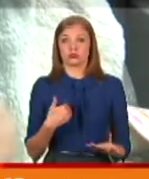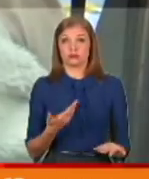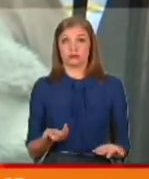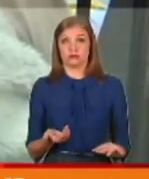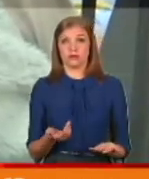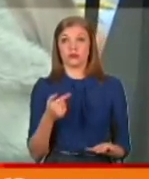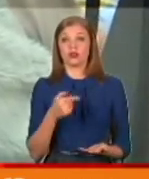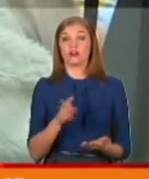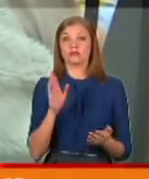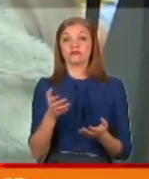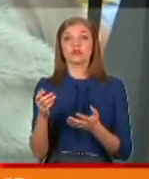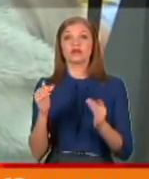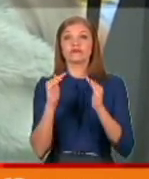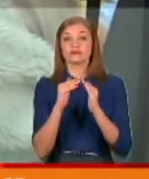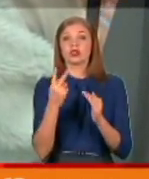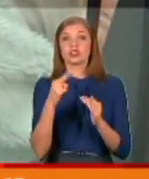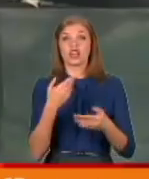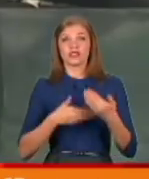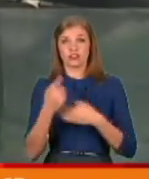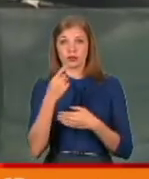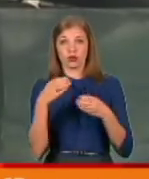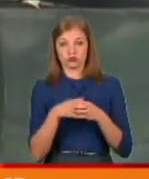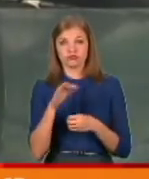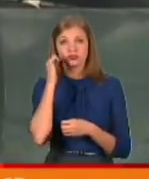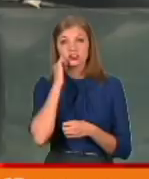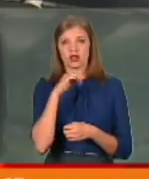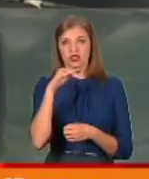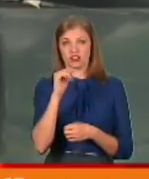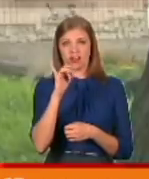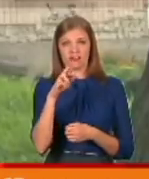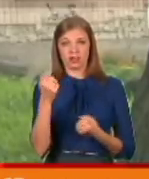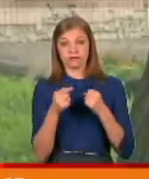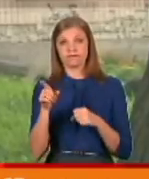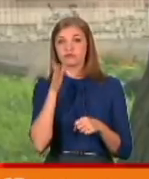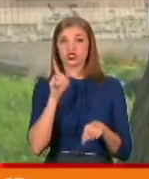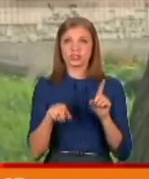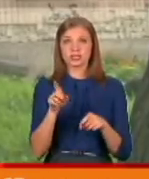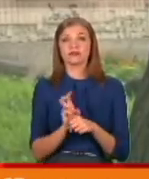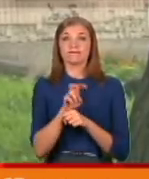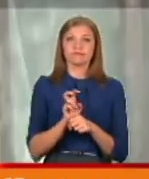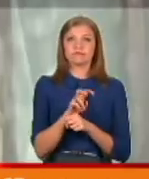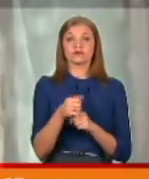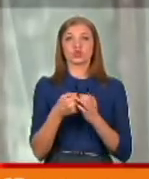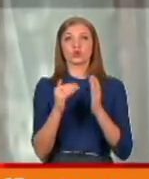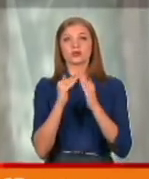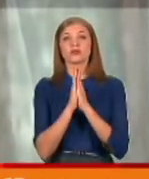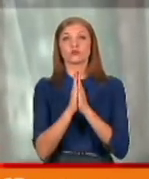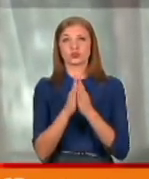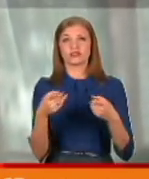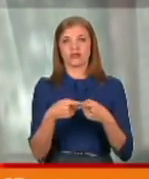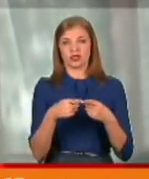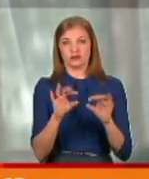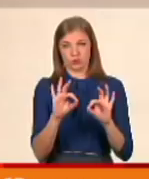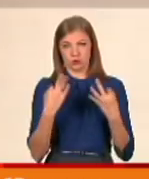піду? Прихистком для інваліда першої групи стала старенька Таврія. Чоловік час від часу навідувався до оселі, просив